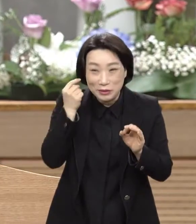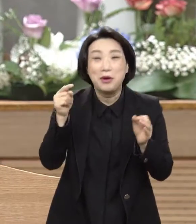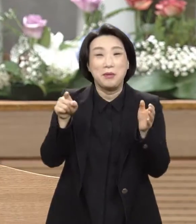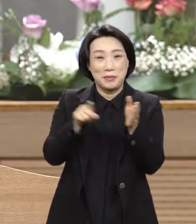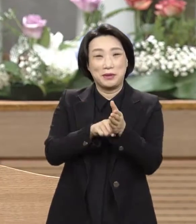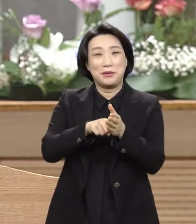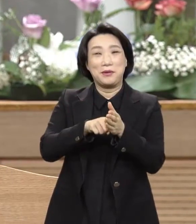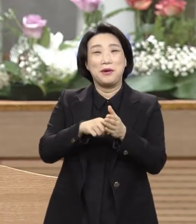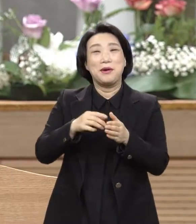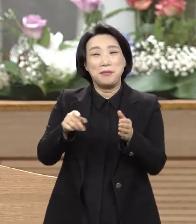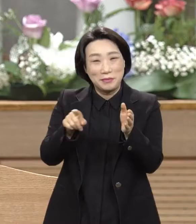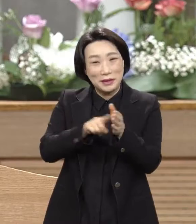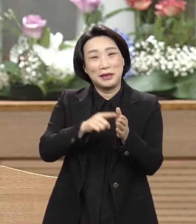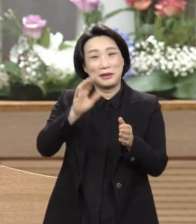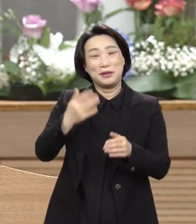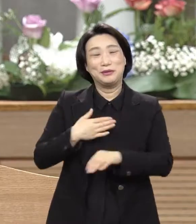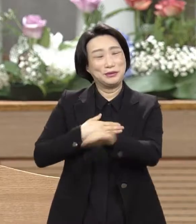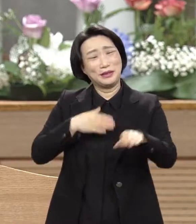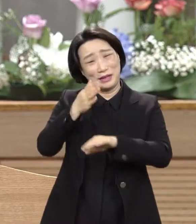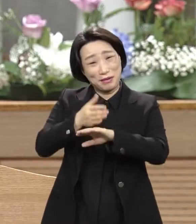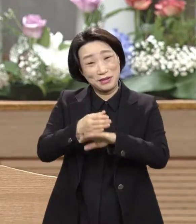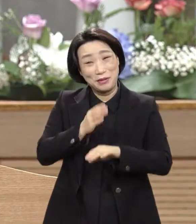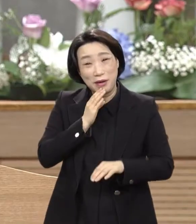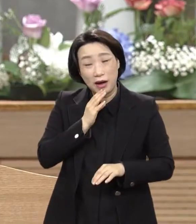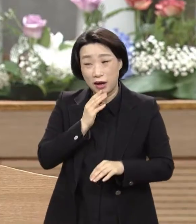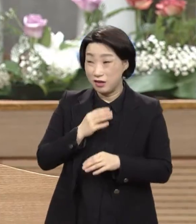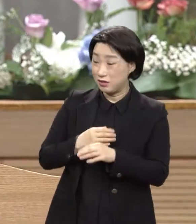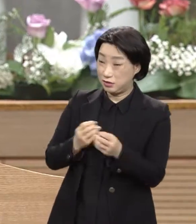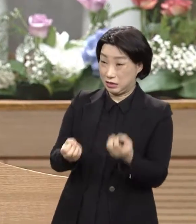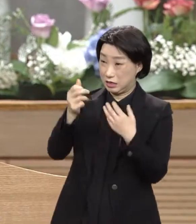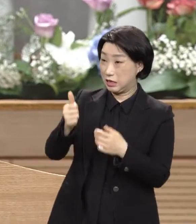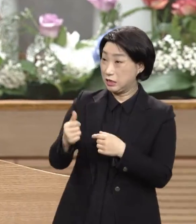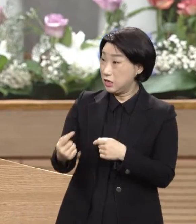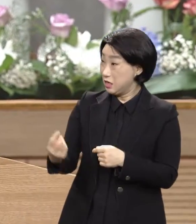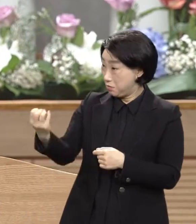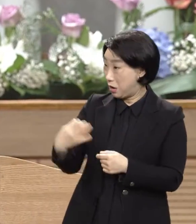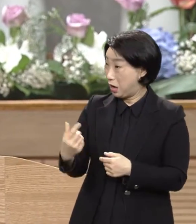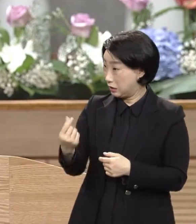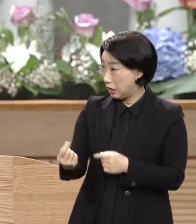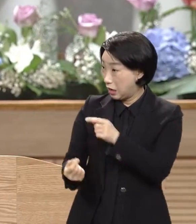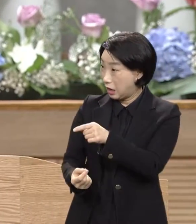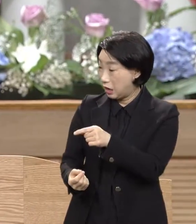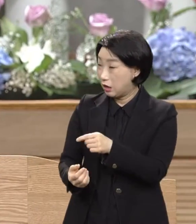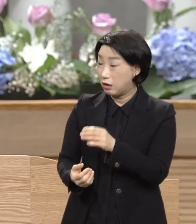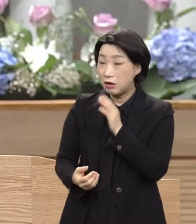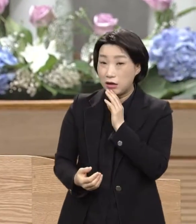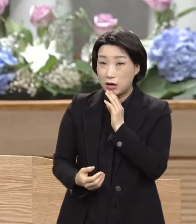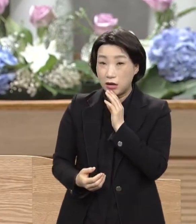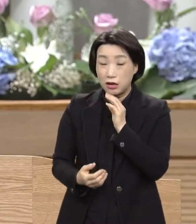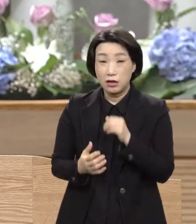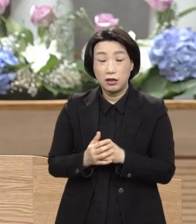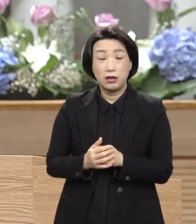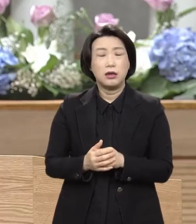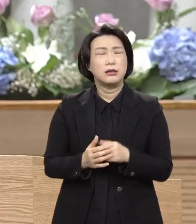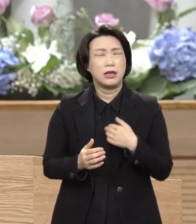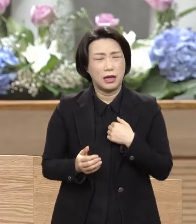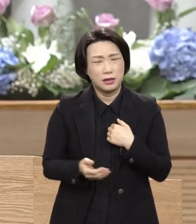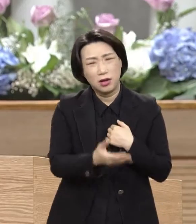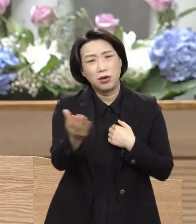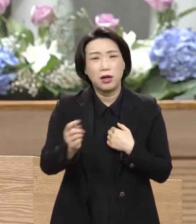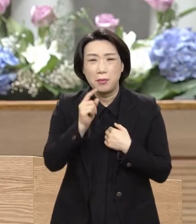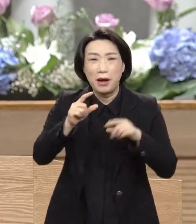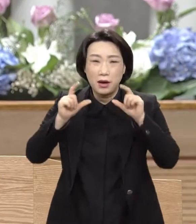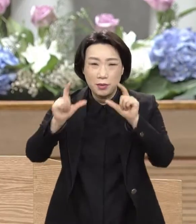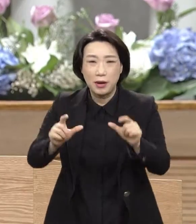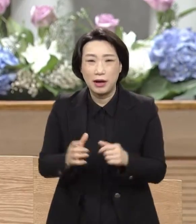뿐이라 이 말입니다. 예, 최사장이 네가 말하였도다. 그러나 내가 너에게